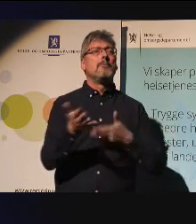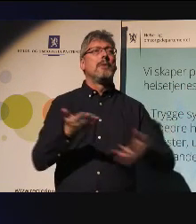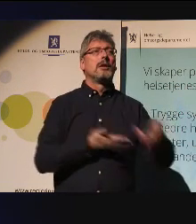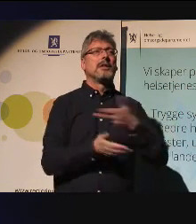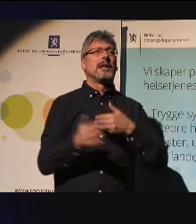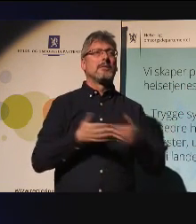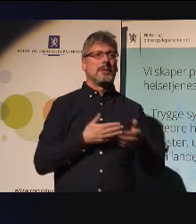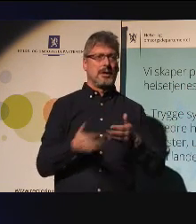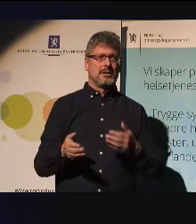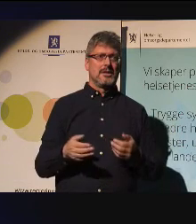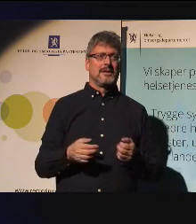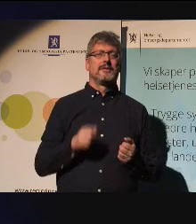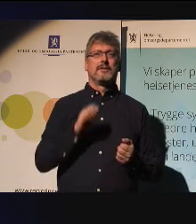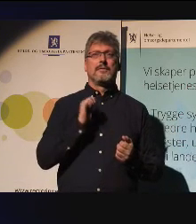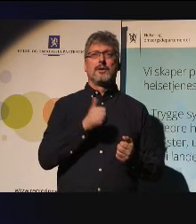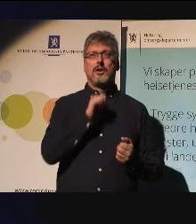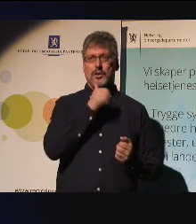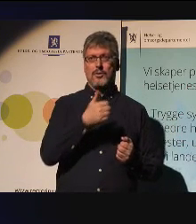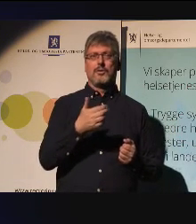til å ha mer av det.